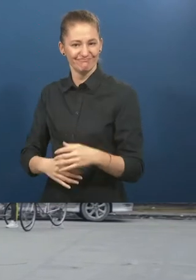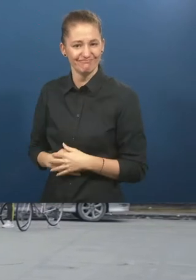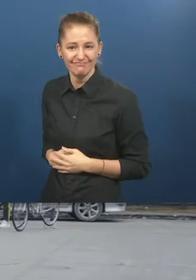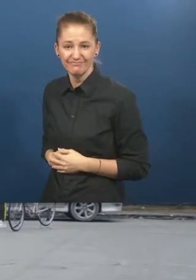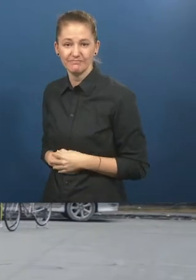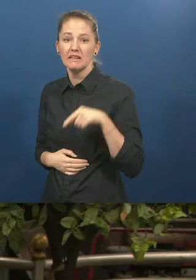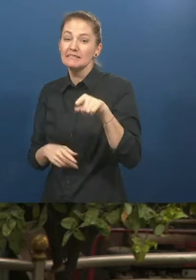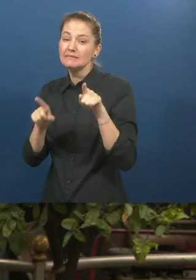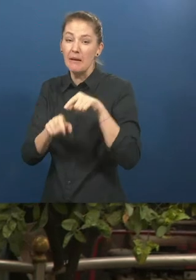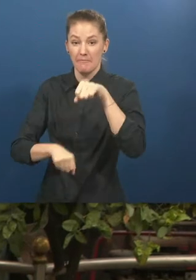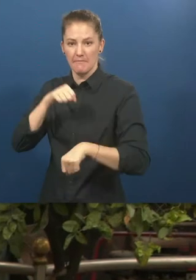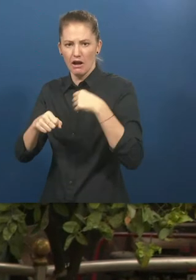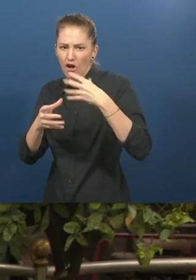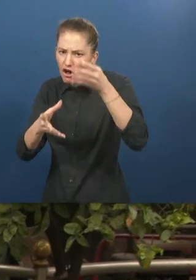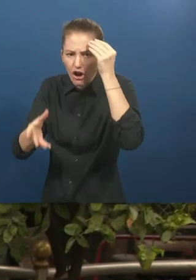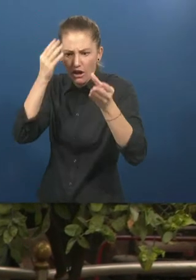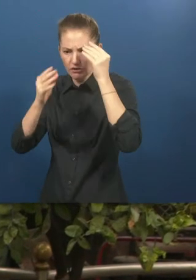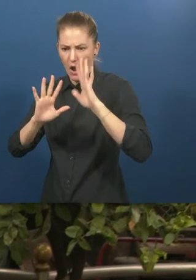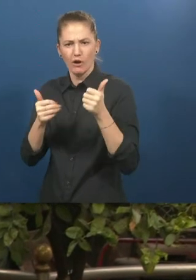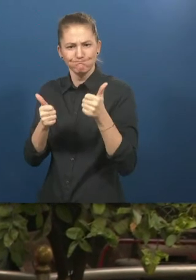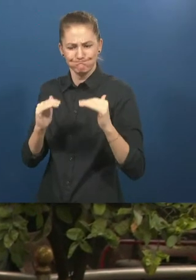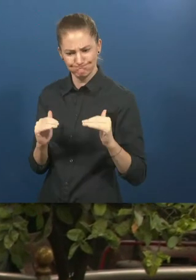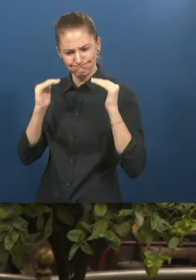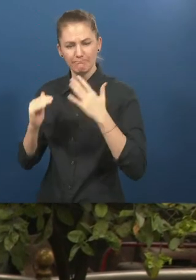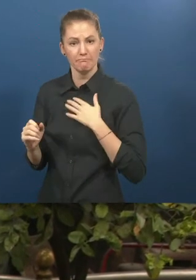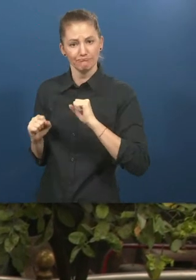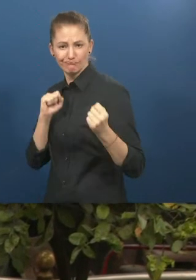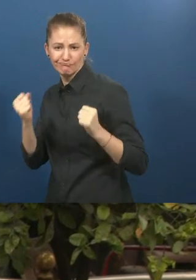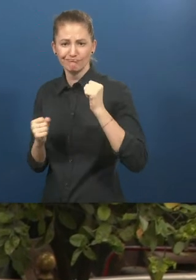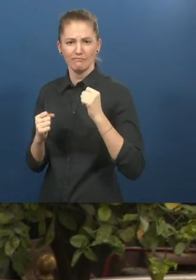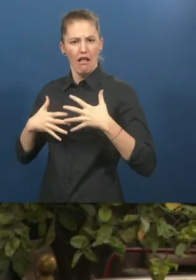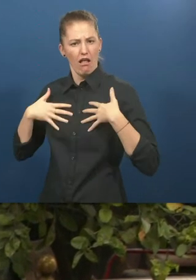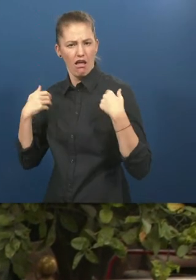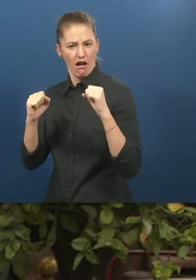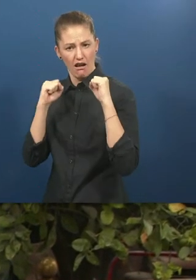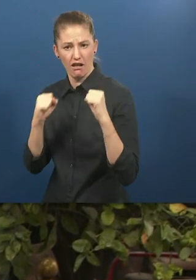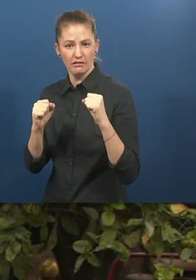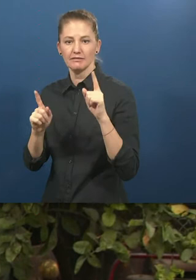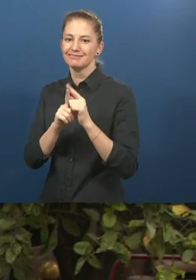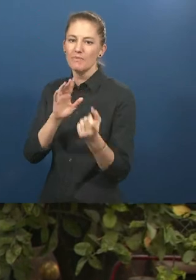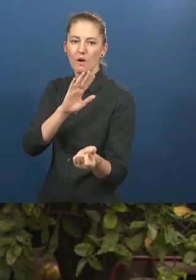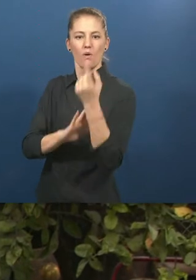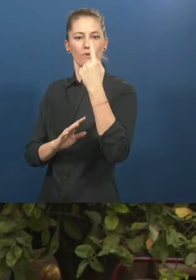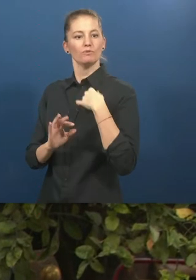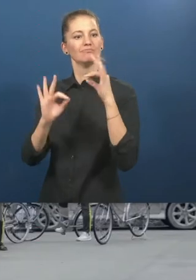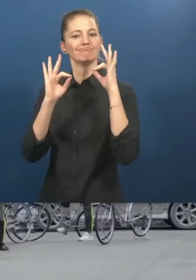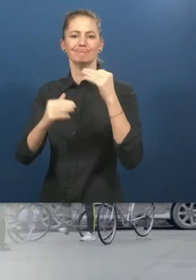کې یا سایکل سازی خیاطي بل کومه حرفوی نو معلولینو سره باید مرسته